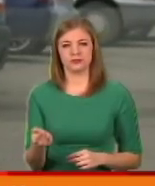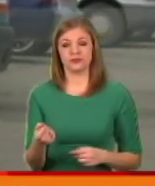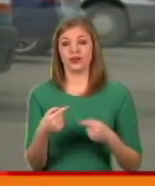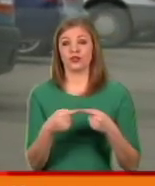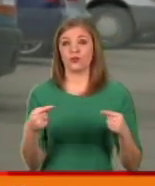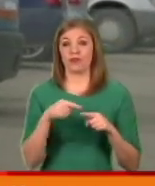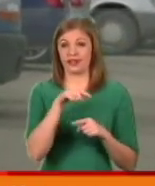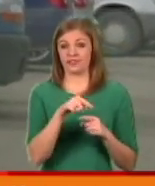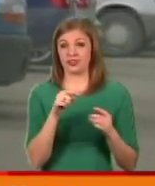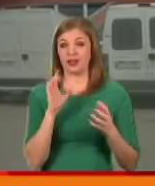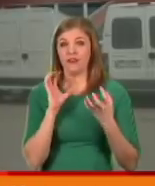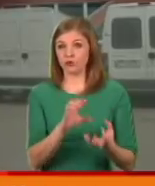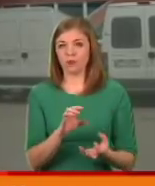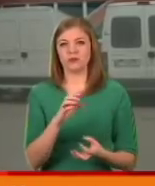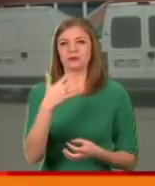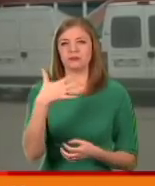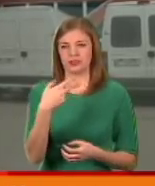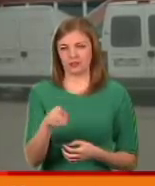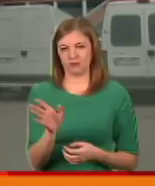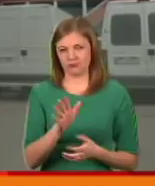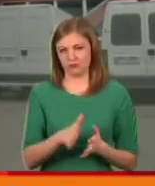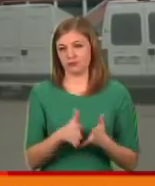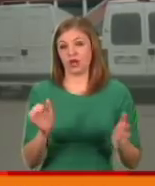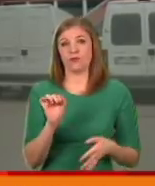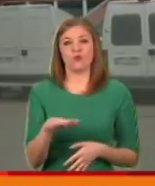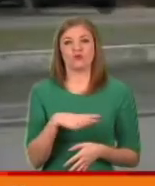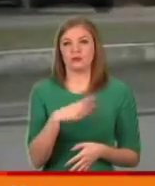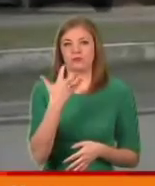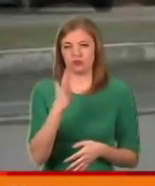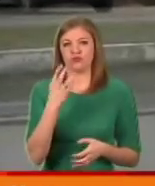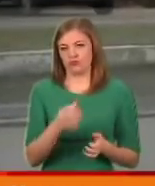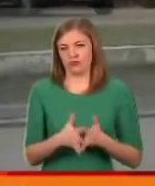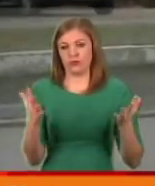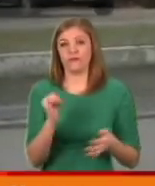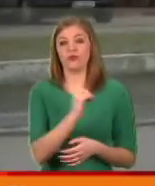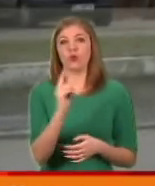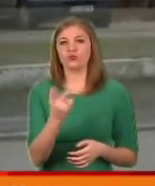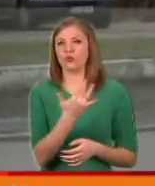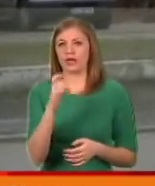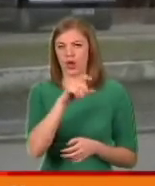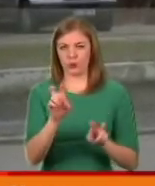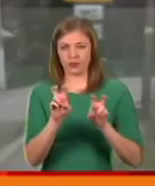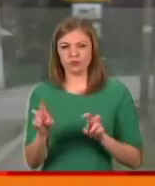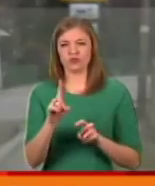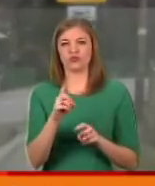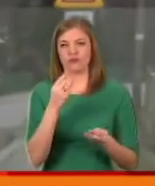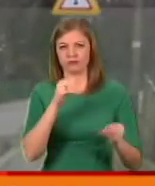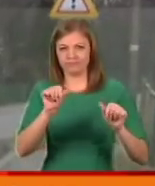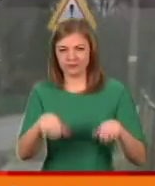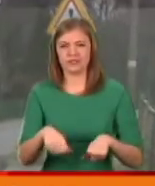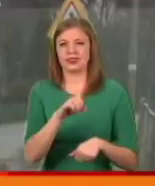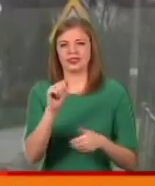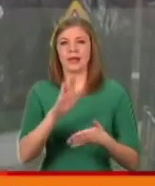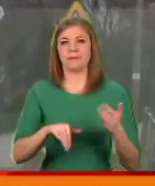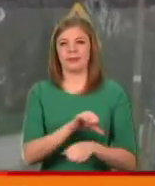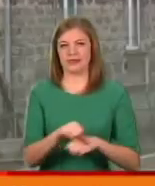Товарів у цих автобусах явно не на 50 євро, а можливо і не на 500. У кожному по кілька людей, аби формально проходити за